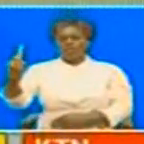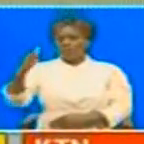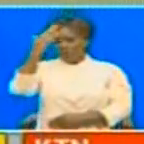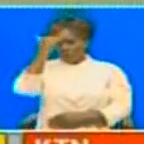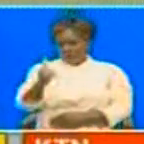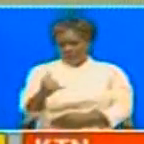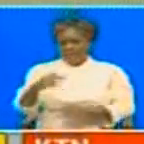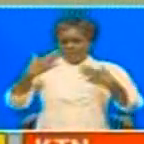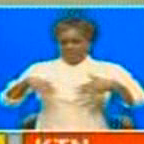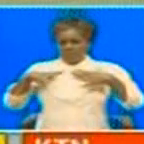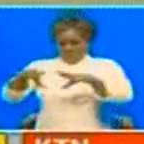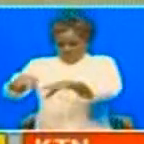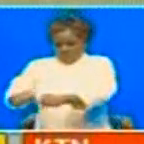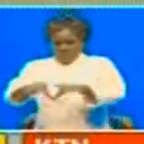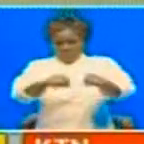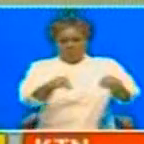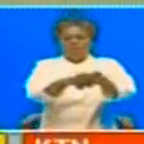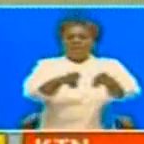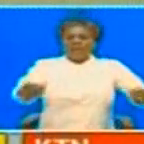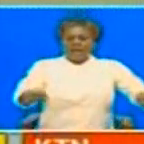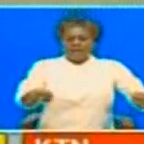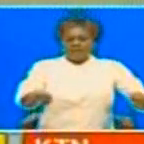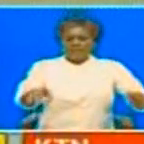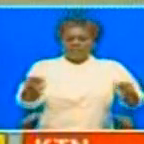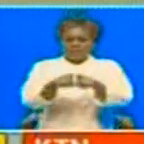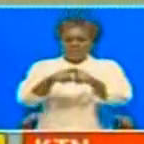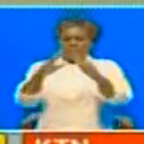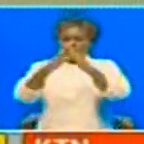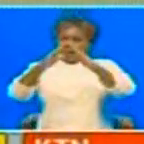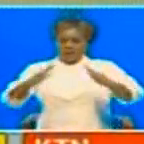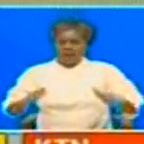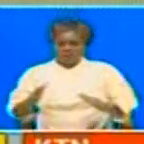ya unyakuzi wa kipande cha barabara baina ya shule hiyo na nyumba ya Metro